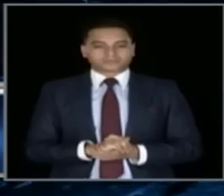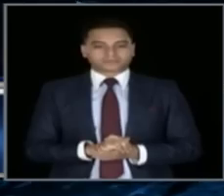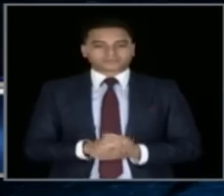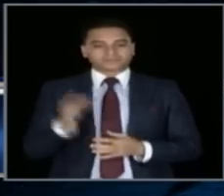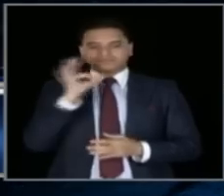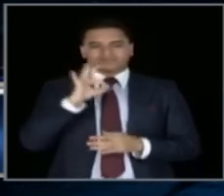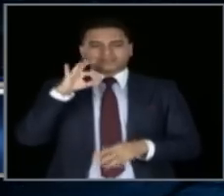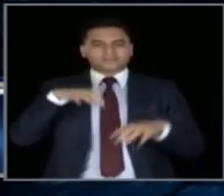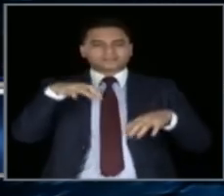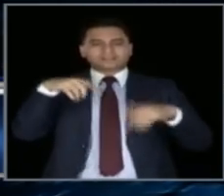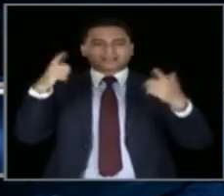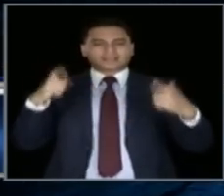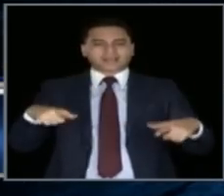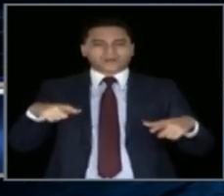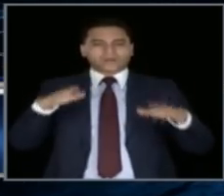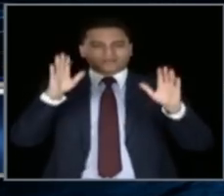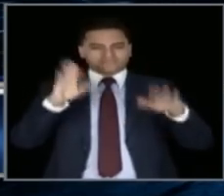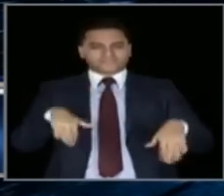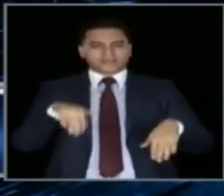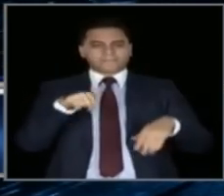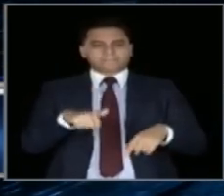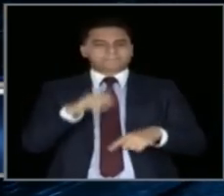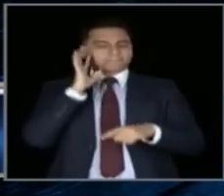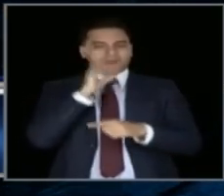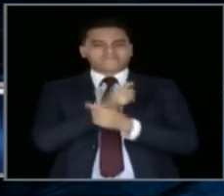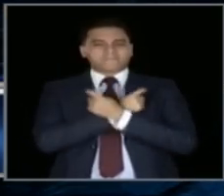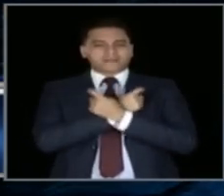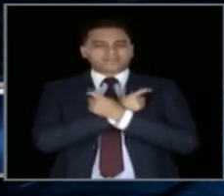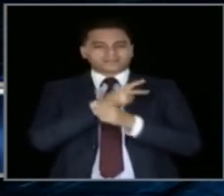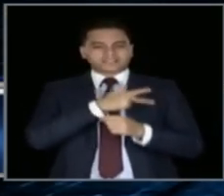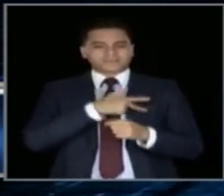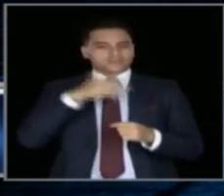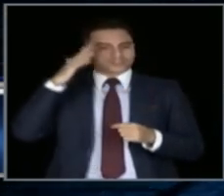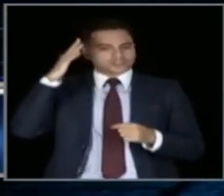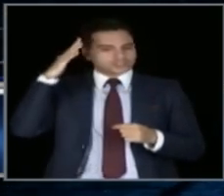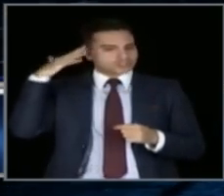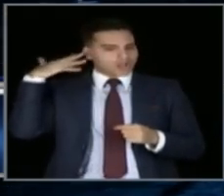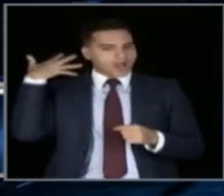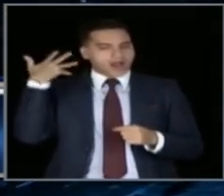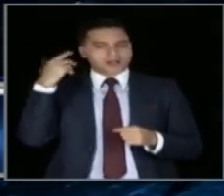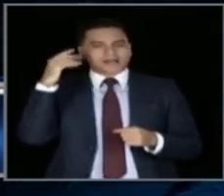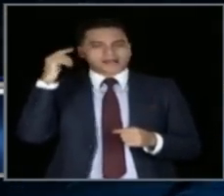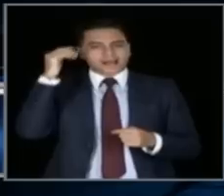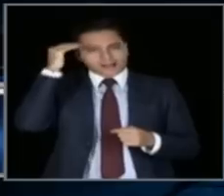في أي دولة يقع متحف شعر البنات؟